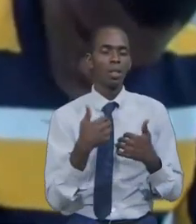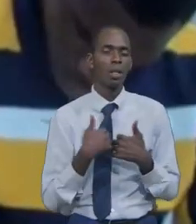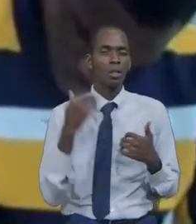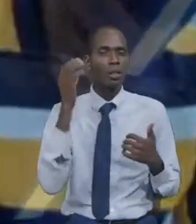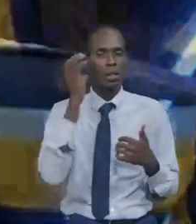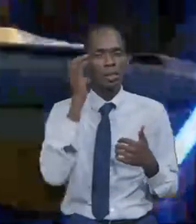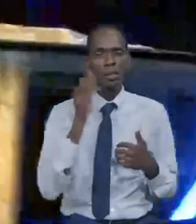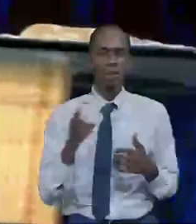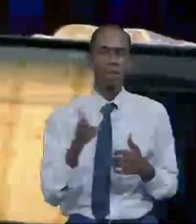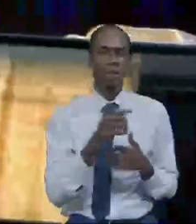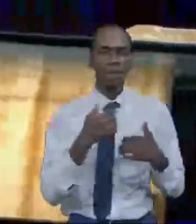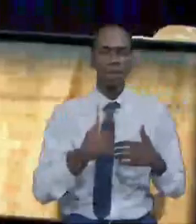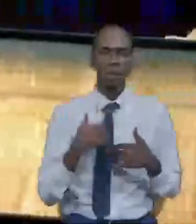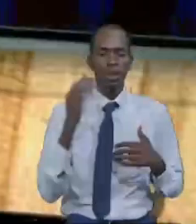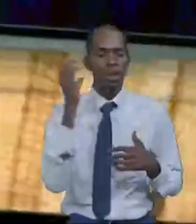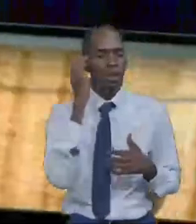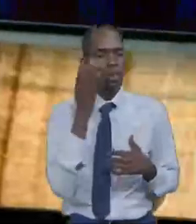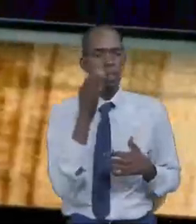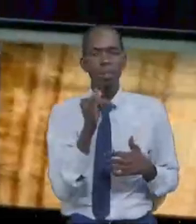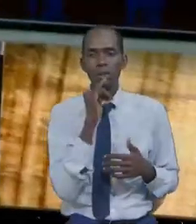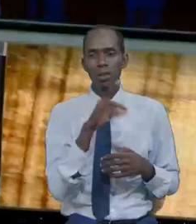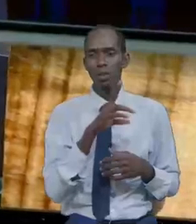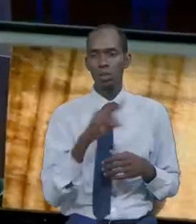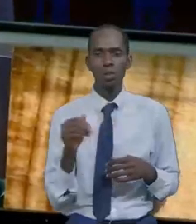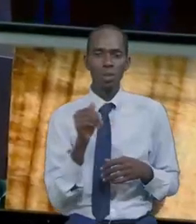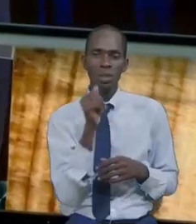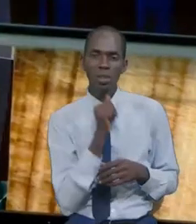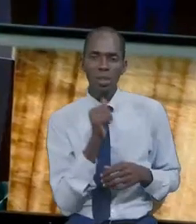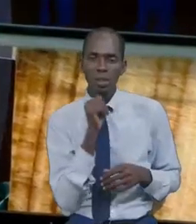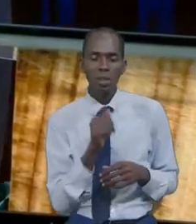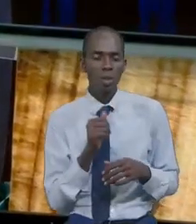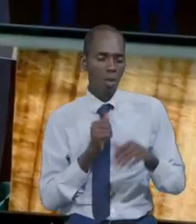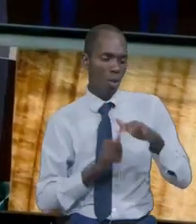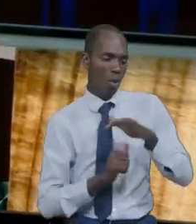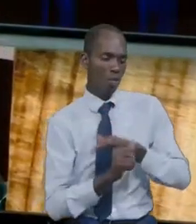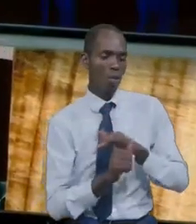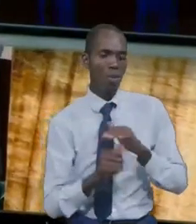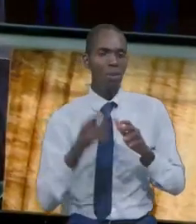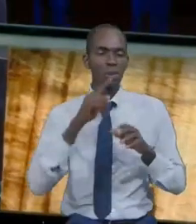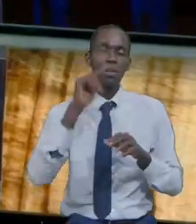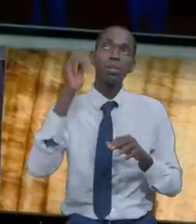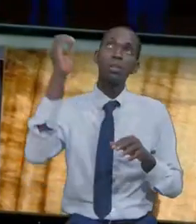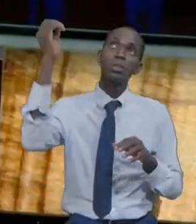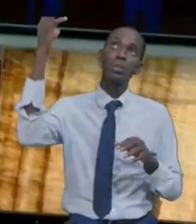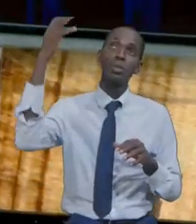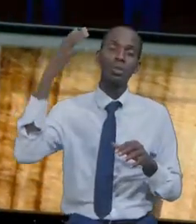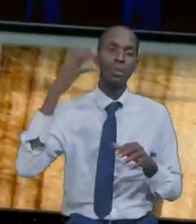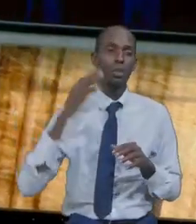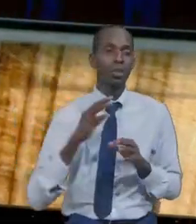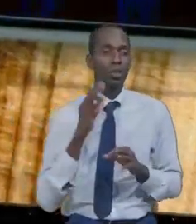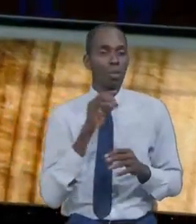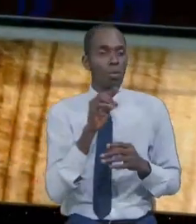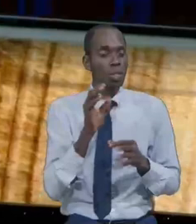elles avaient entendu dire, et il n'y a pas de secret sous le soleil. Si nous sommes convertis, ils